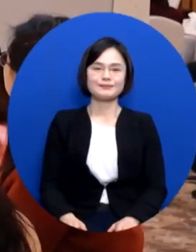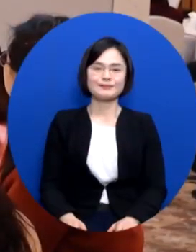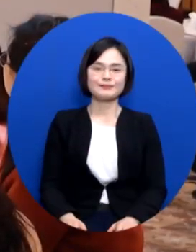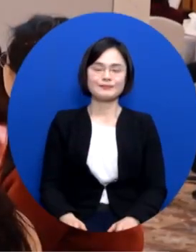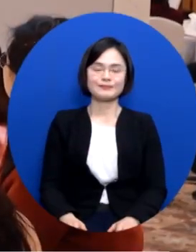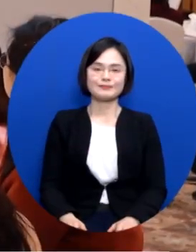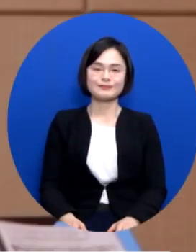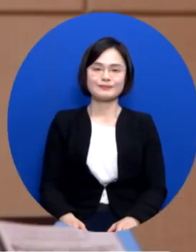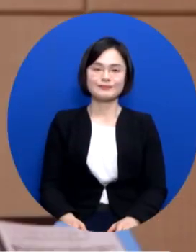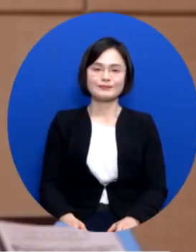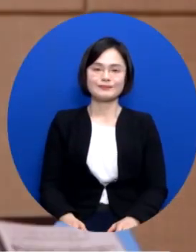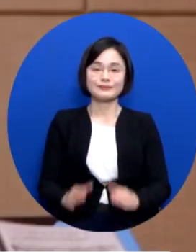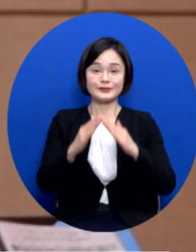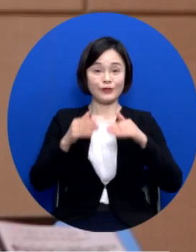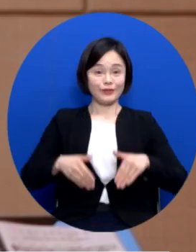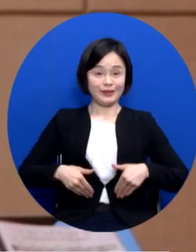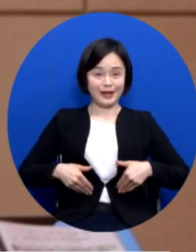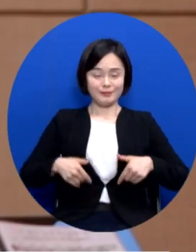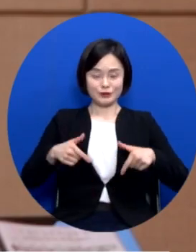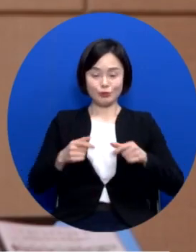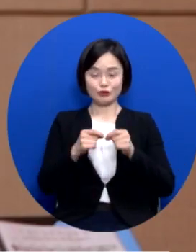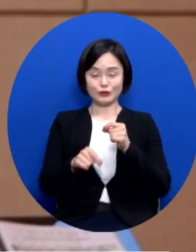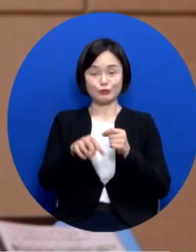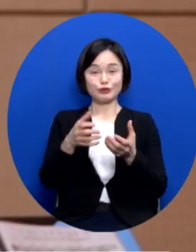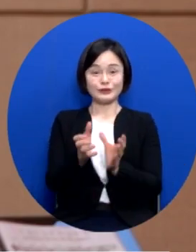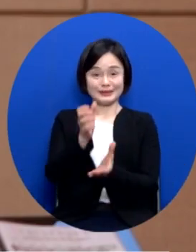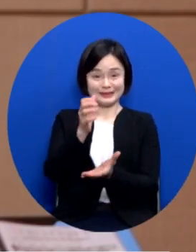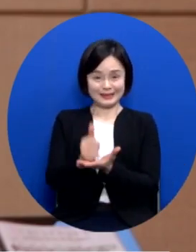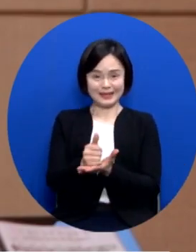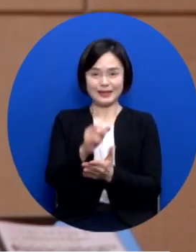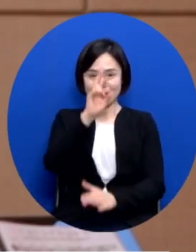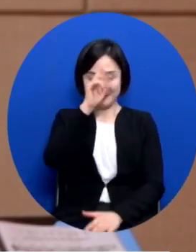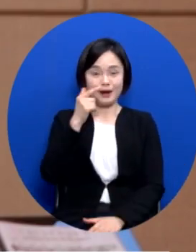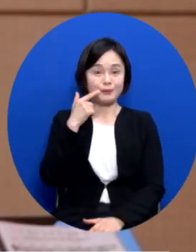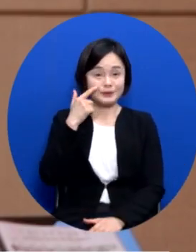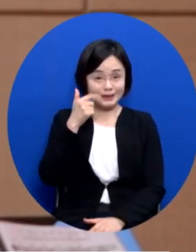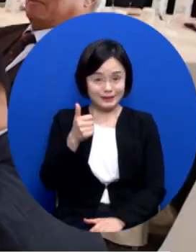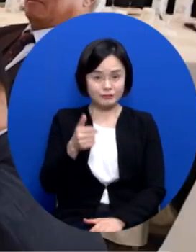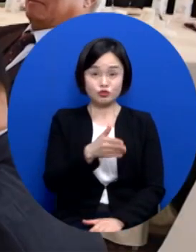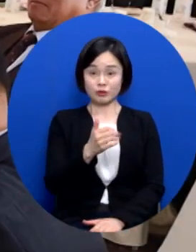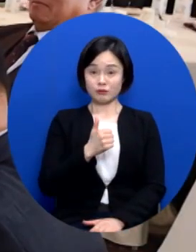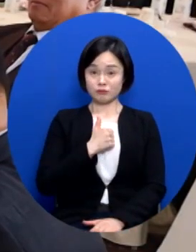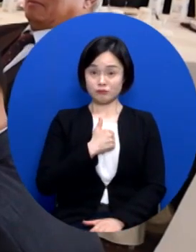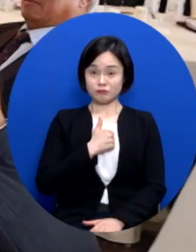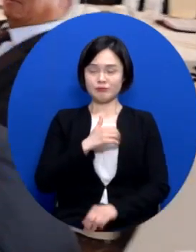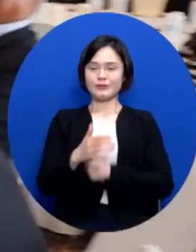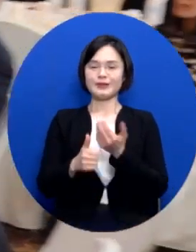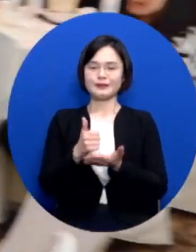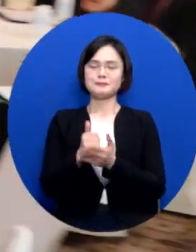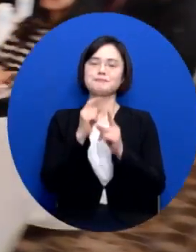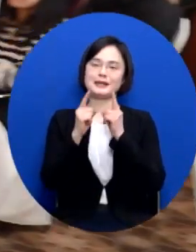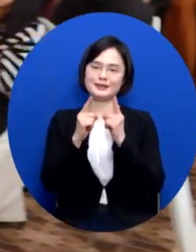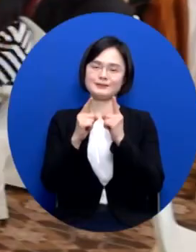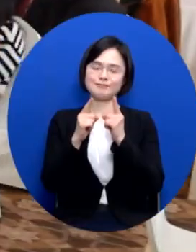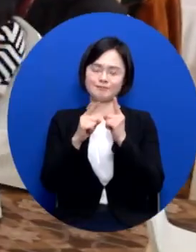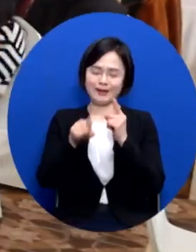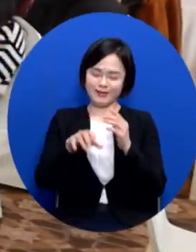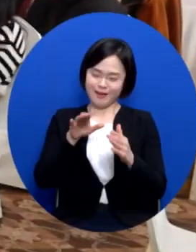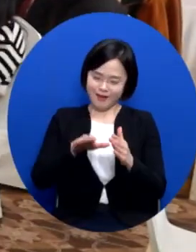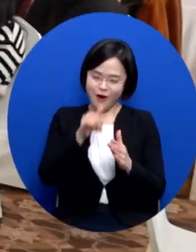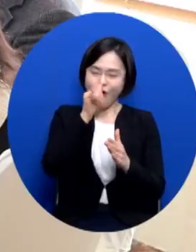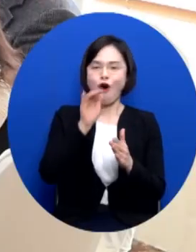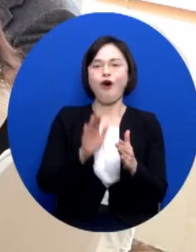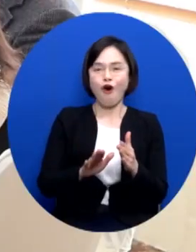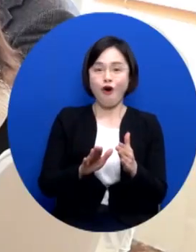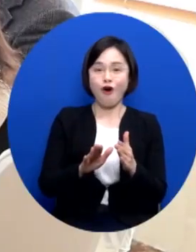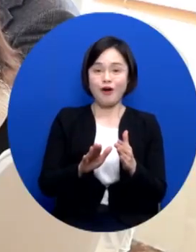열었습니다 전남 서부지부장 박갑성 목사는 우리의 정체성은 말씀에 있고 그 말씀이 우리 안에서 다시 빛을